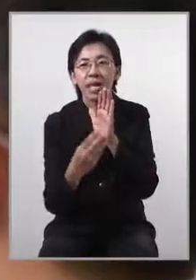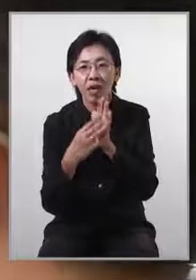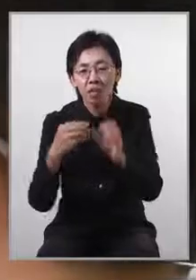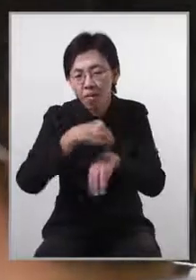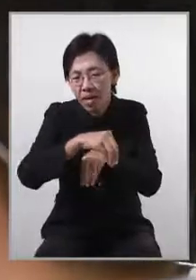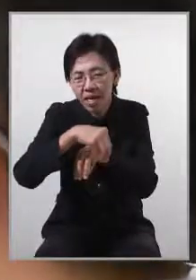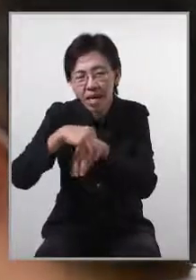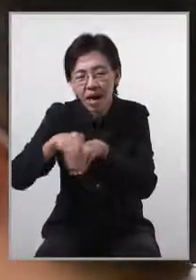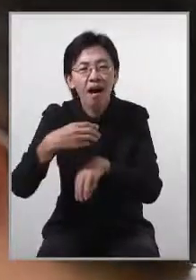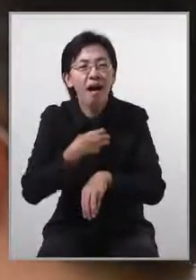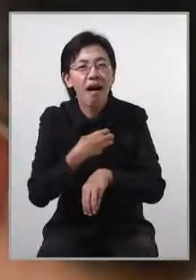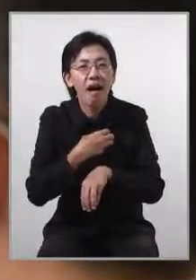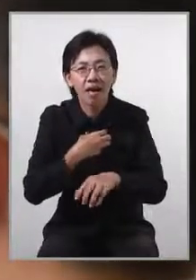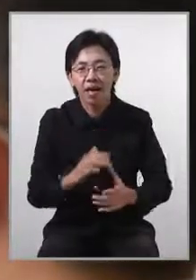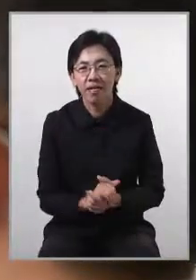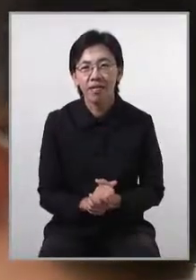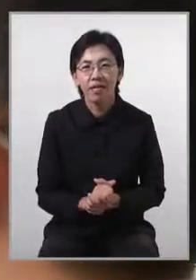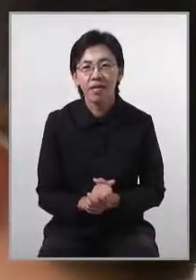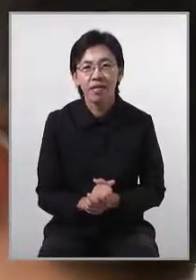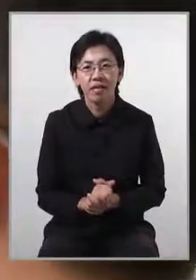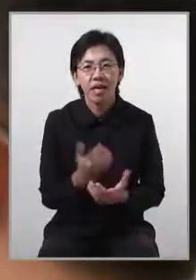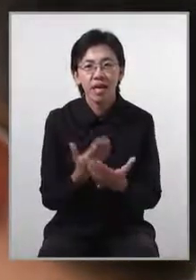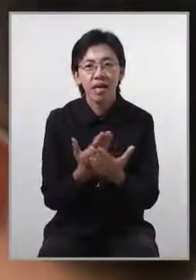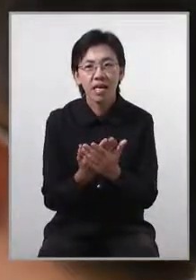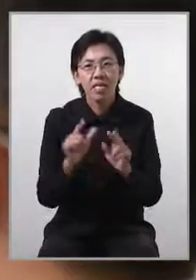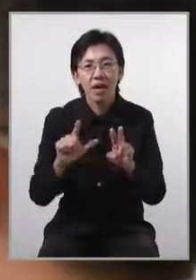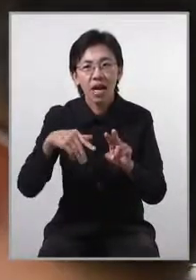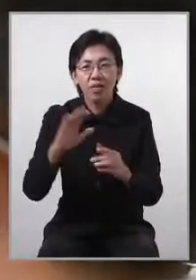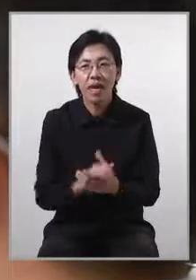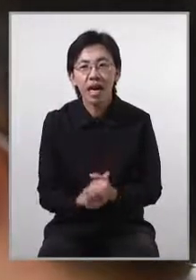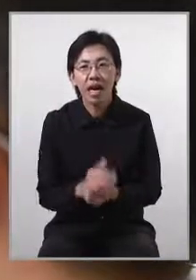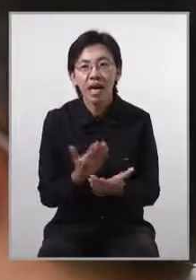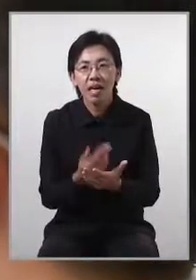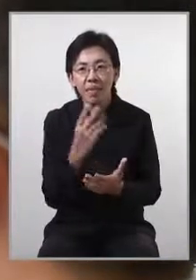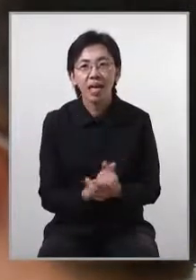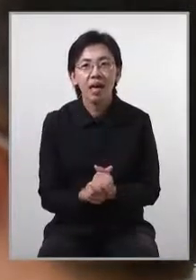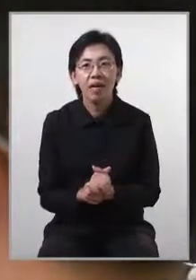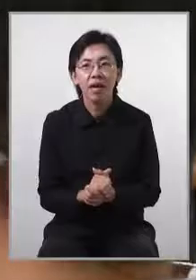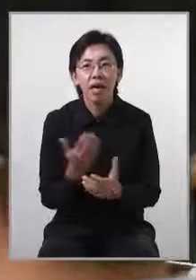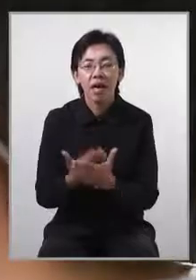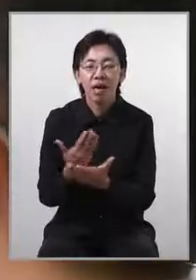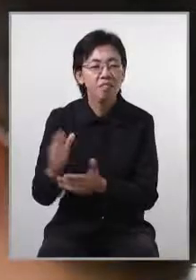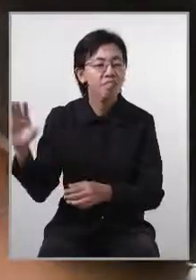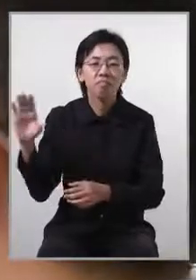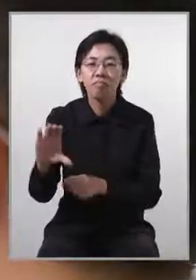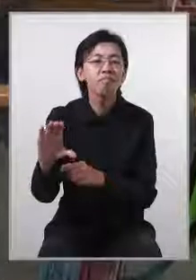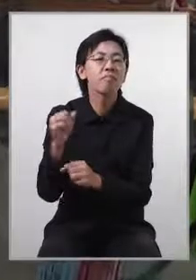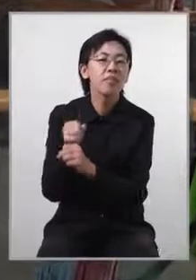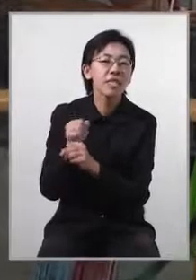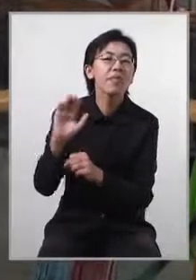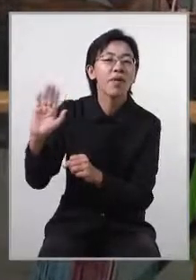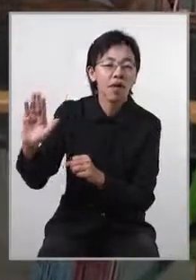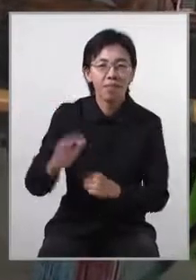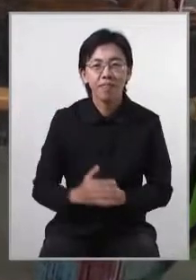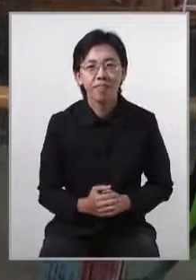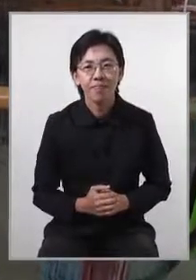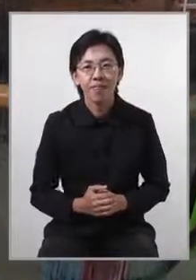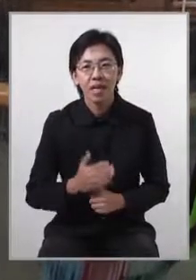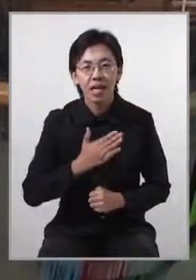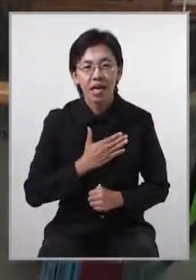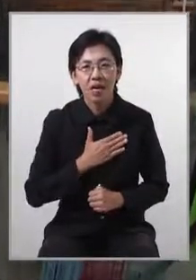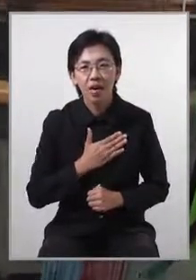ของเราต่างๆใน2ล้านผมไม่เห็นสตางค์แม้แต่บาทเดียวเข้าใจตรงหมดเลยทำให้เรามีหนัง